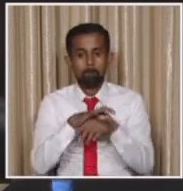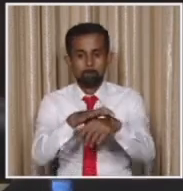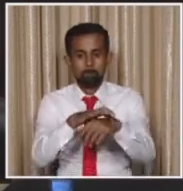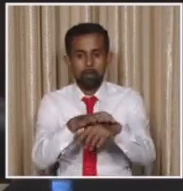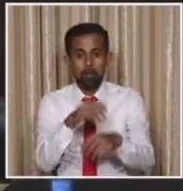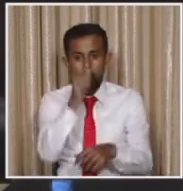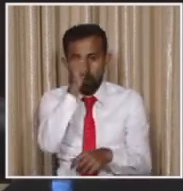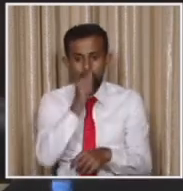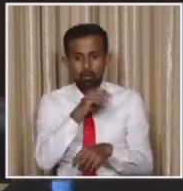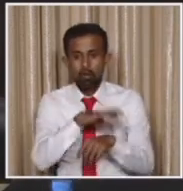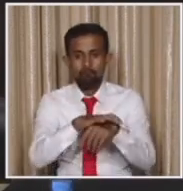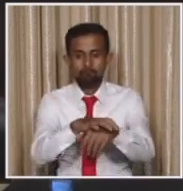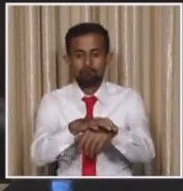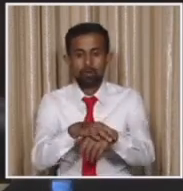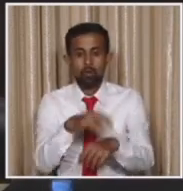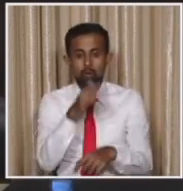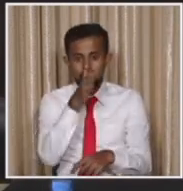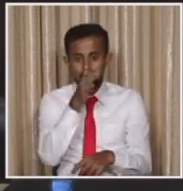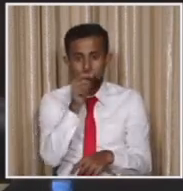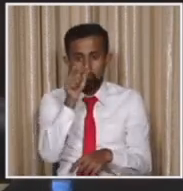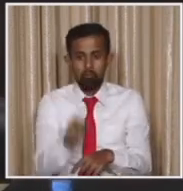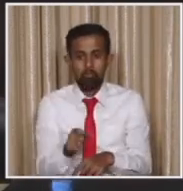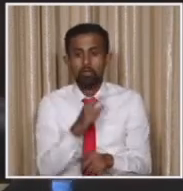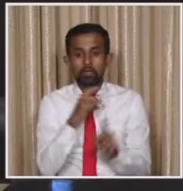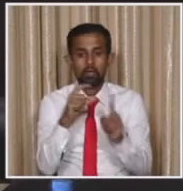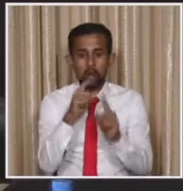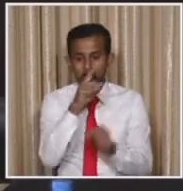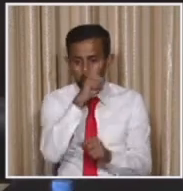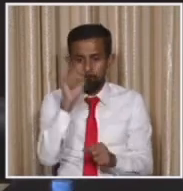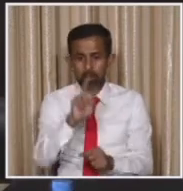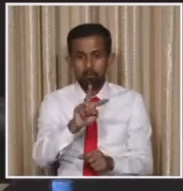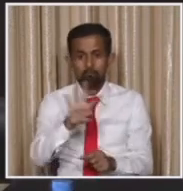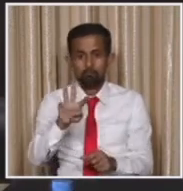මේ හොරුන්ව, මේ වංචාකාරයන්ව. දෙසැම්බර් මාසේ